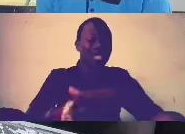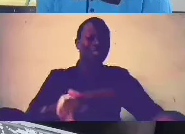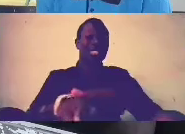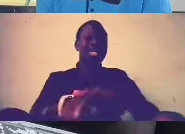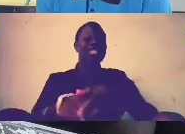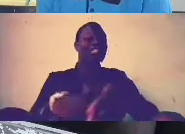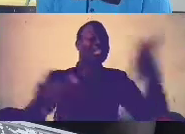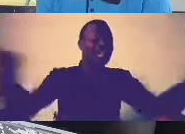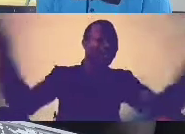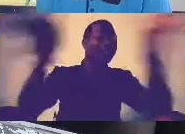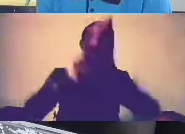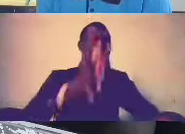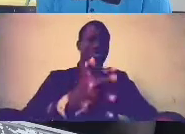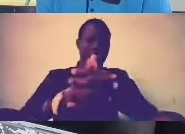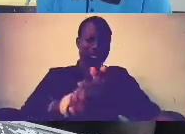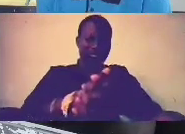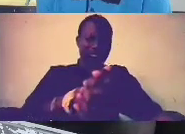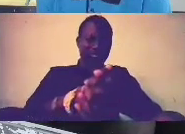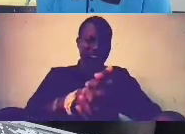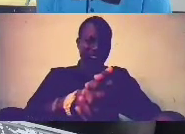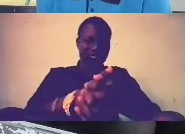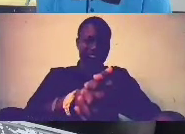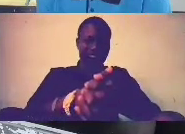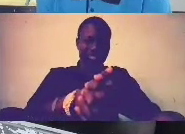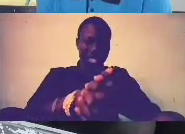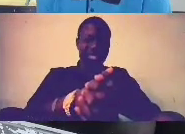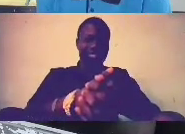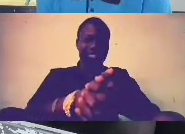la persévérance qui détermine le succès.